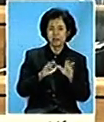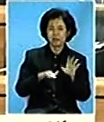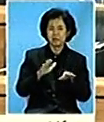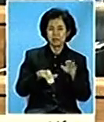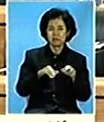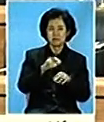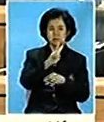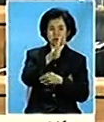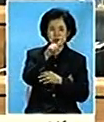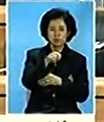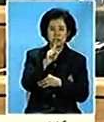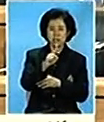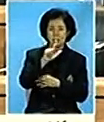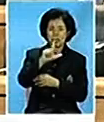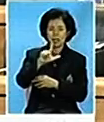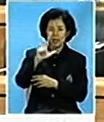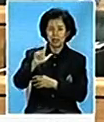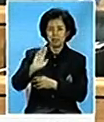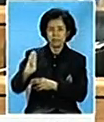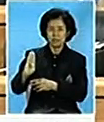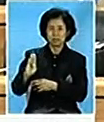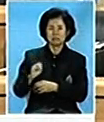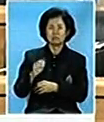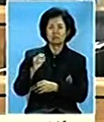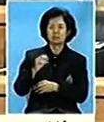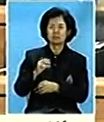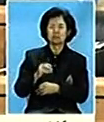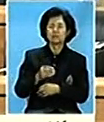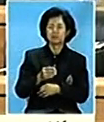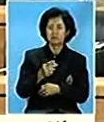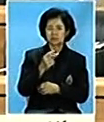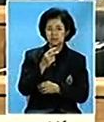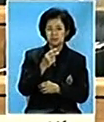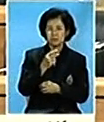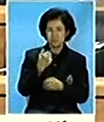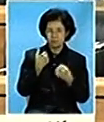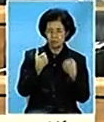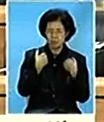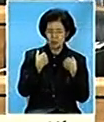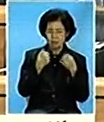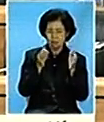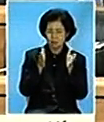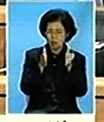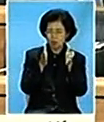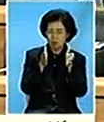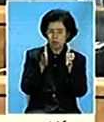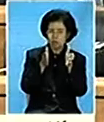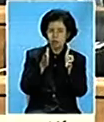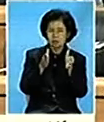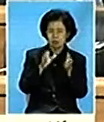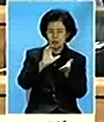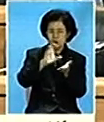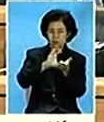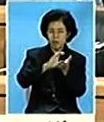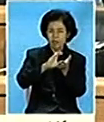าณ 2.1 ล้านล้านบาทเพราะนั้นฉะนั้นจะเห็นได้ว่ามีช่องว่างที่เราเรียกว่างบประมาณข